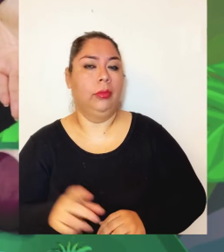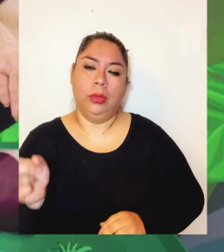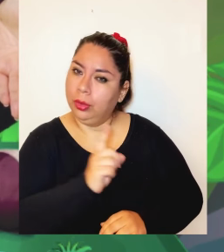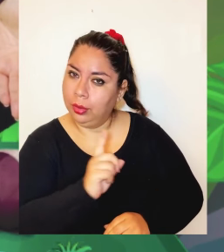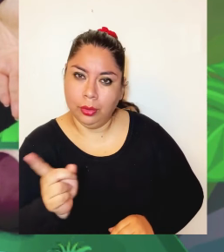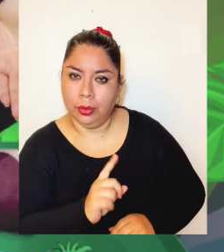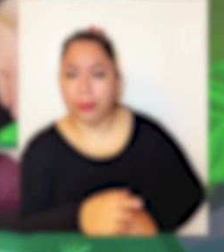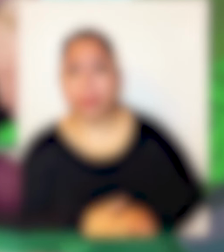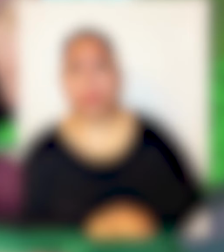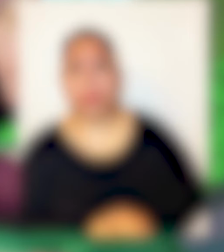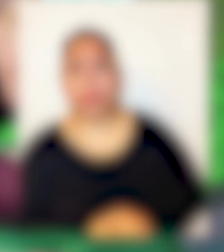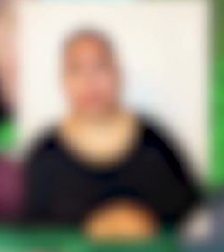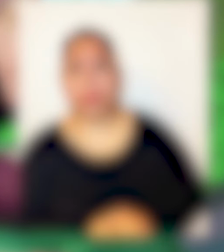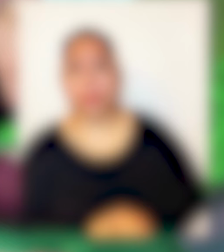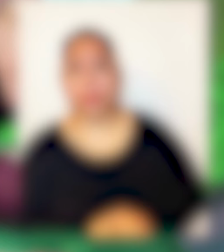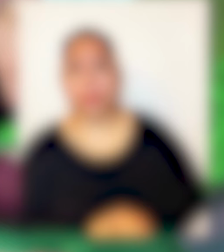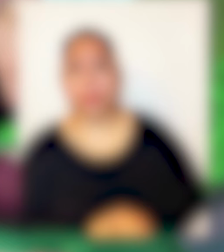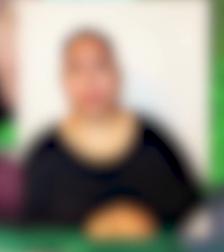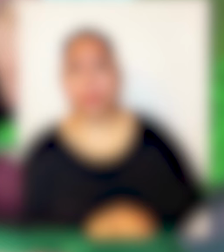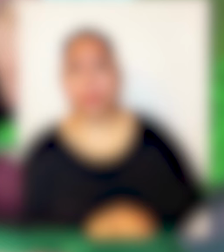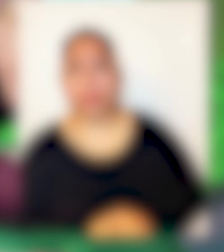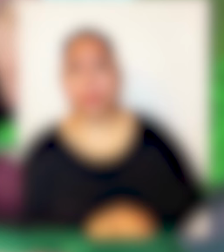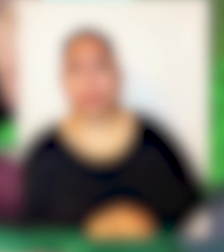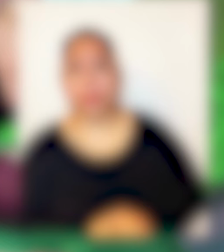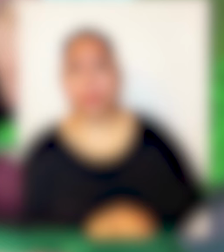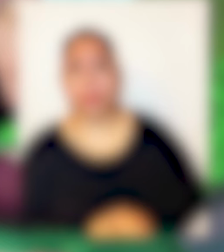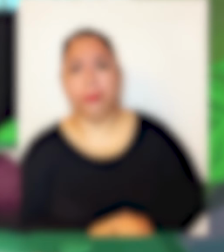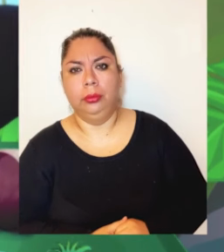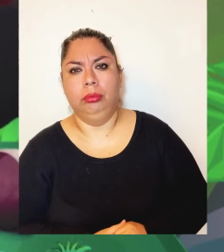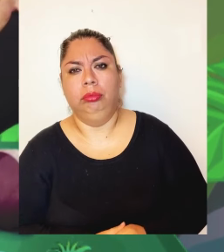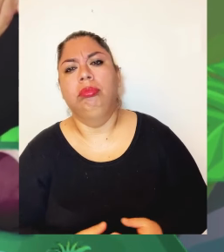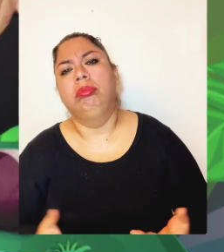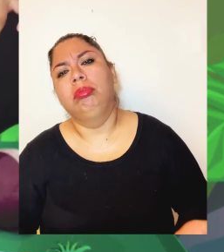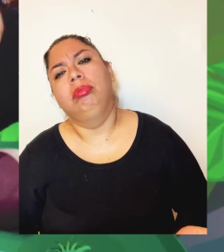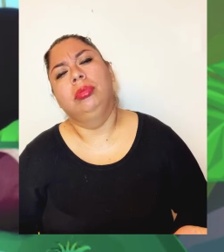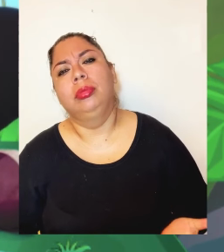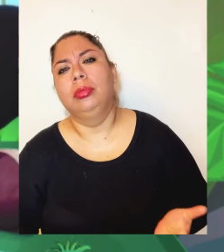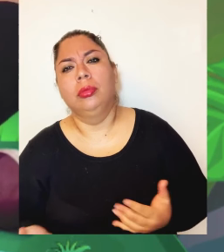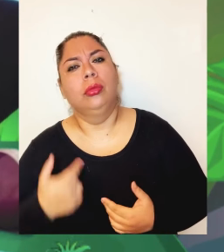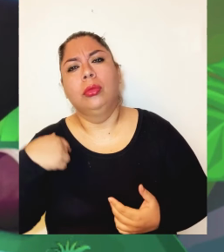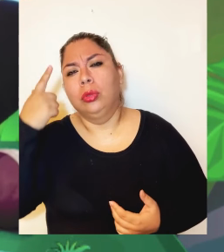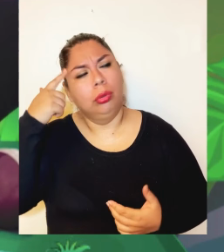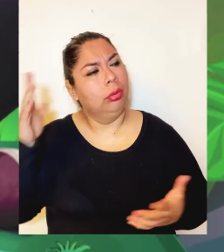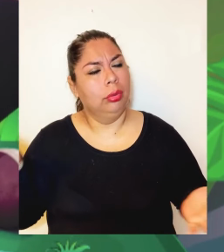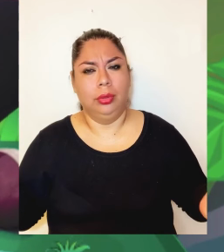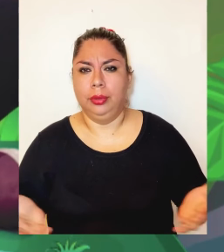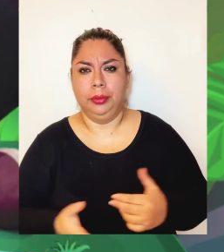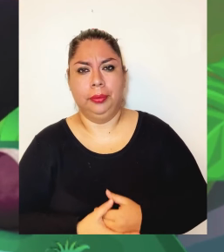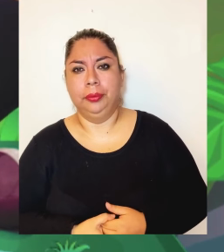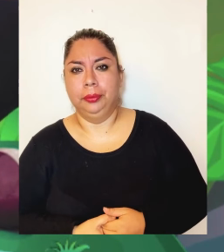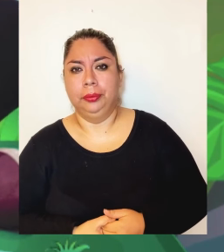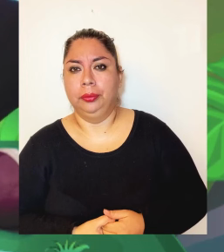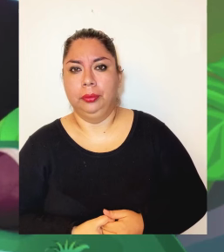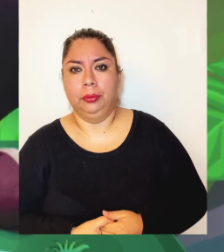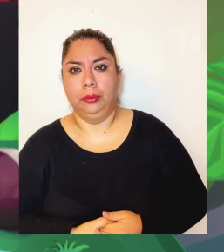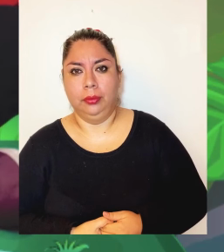Mana asame, mana hinacho. Mana? Chikari,